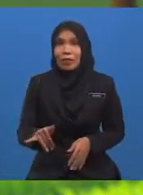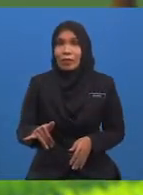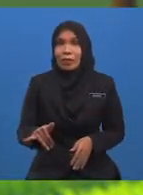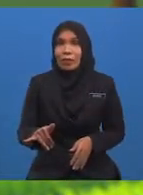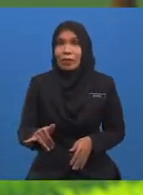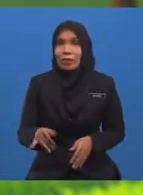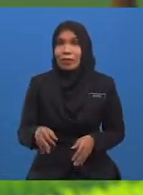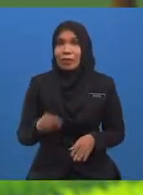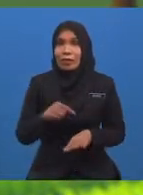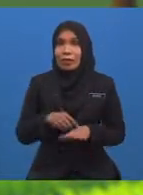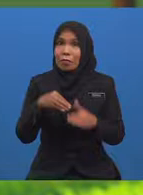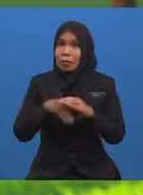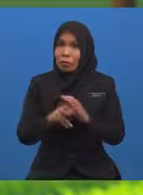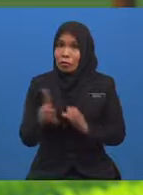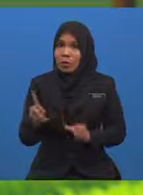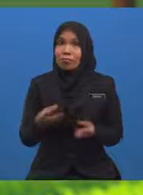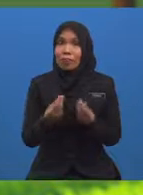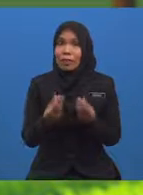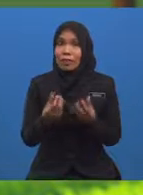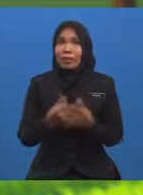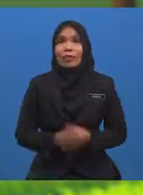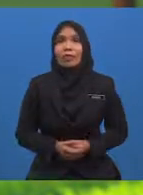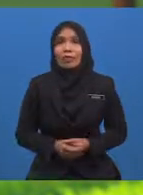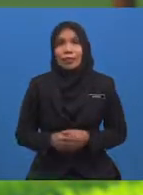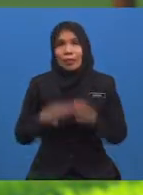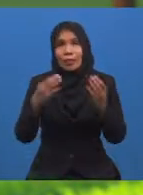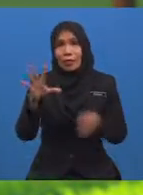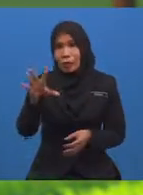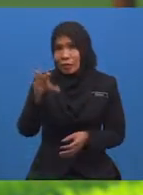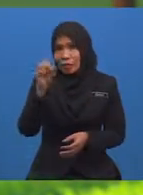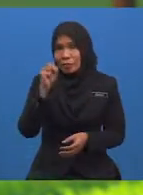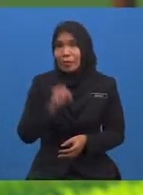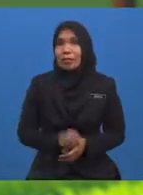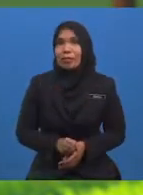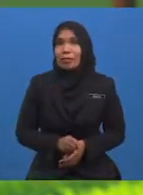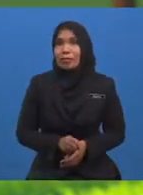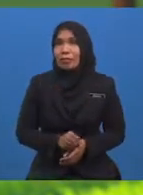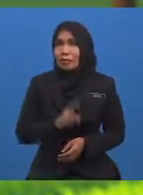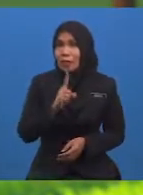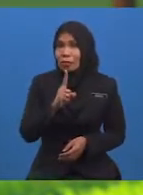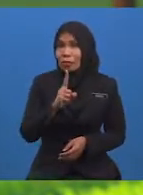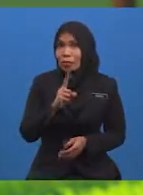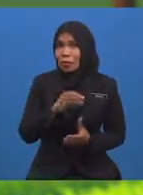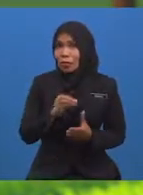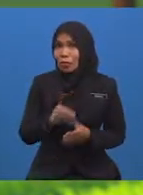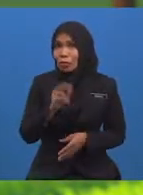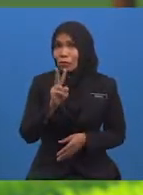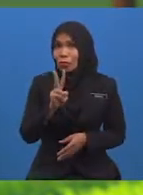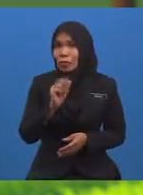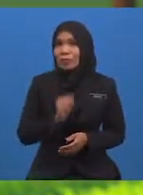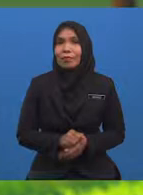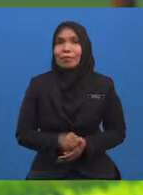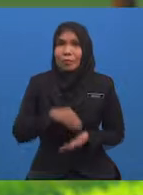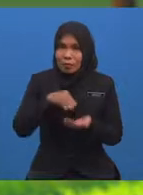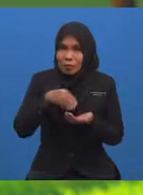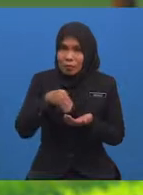dalamnya seperti ini. Kemudian cikgu ambil satu atau dua biji benih dan diletakkan di